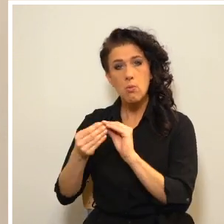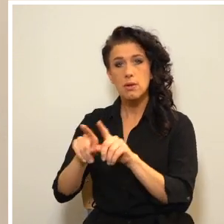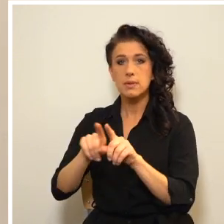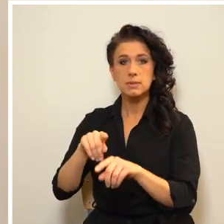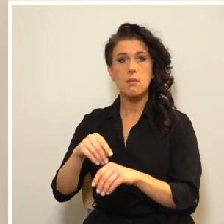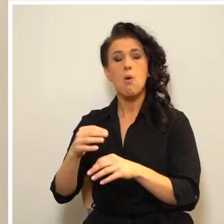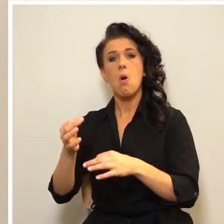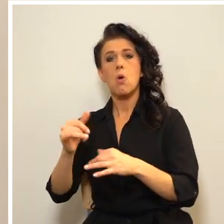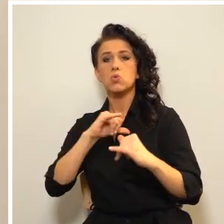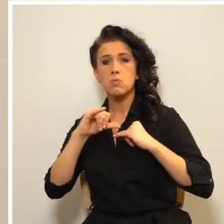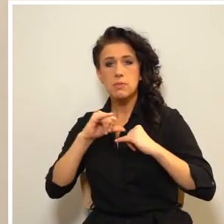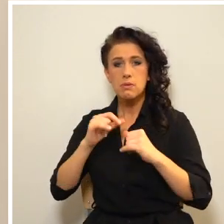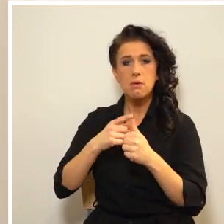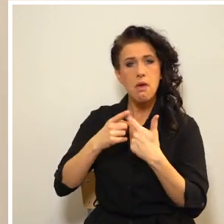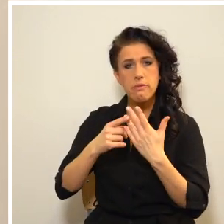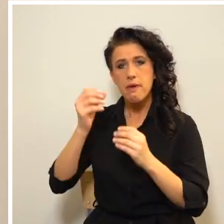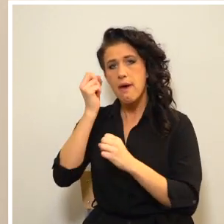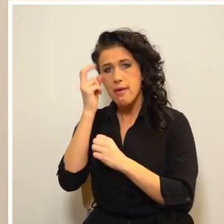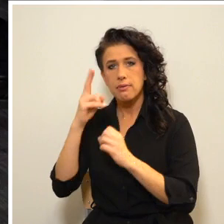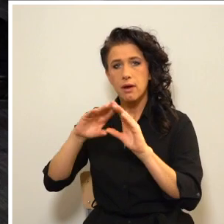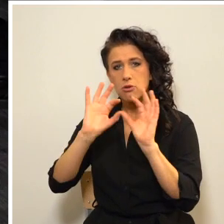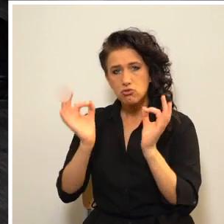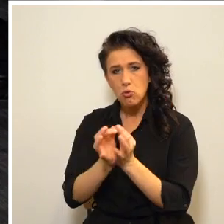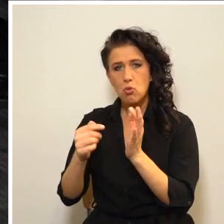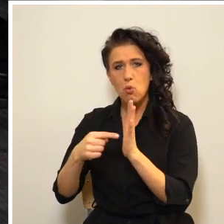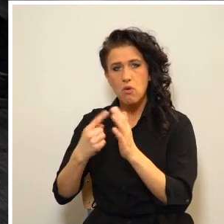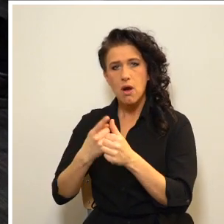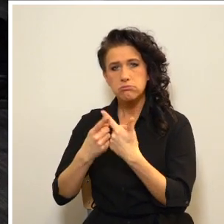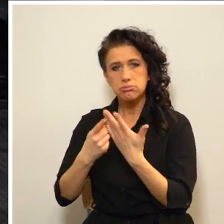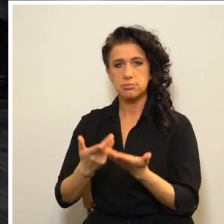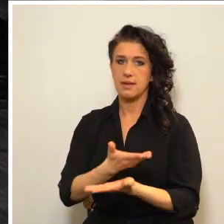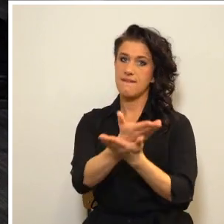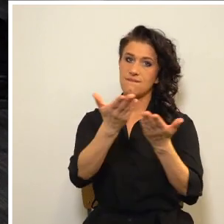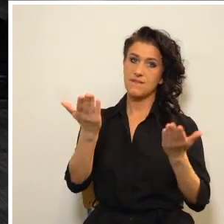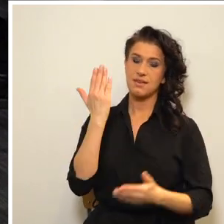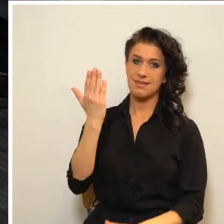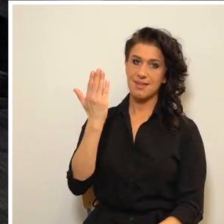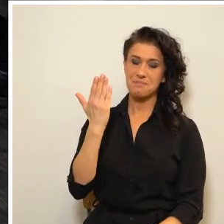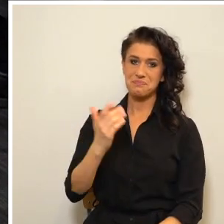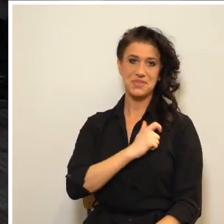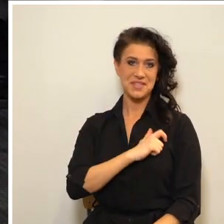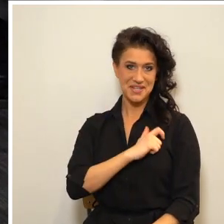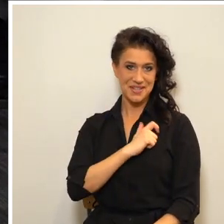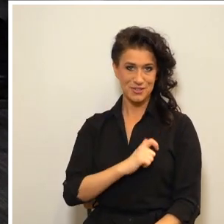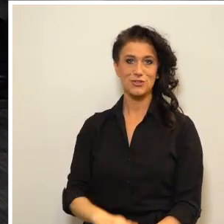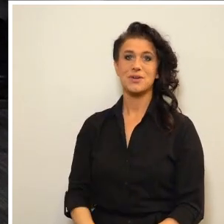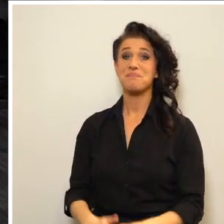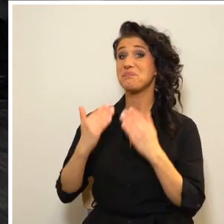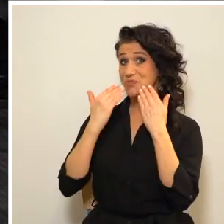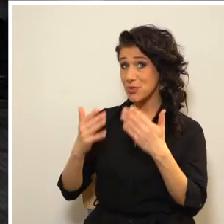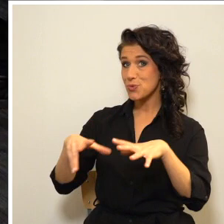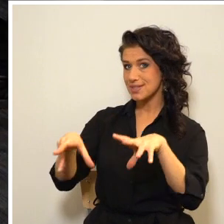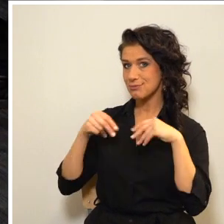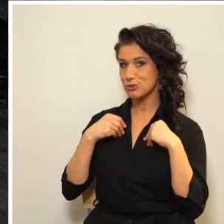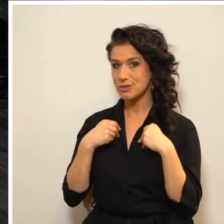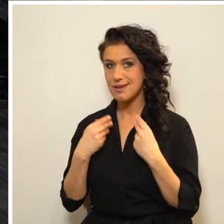kwestii z zakresu etyki szczegółowej Hej witam Panów bardzo bardzo serdecznie jeszcze raz dziękuję za